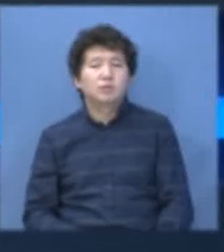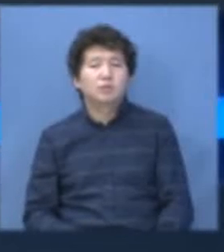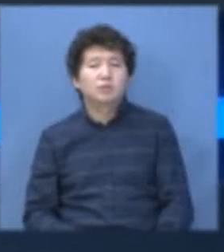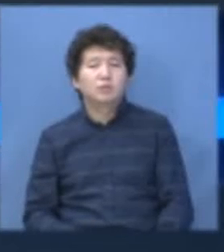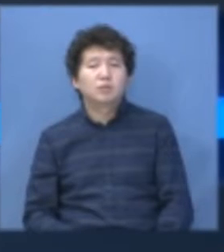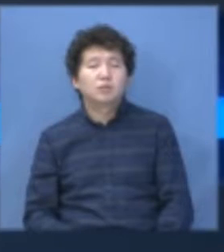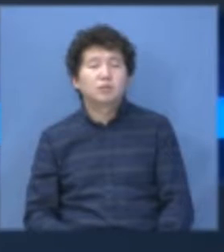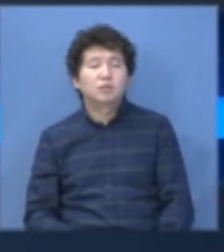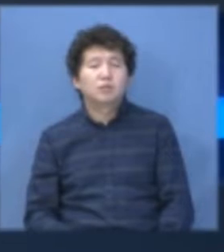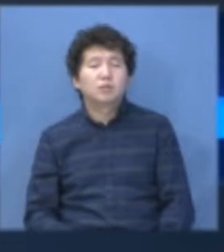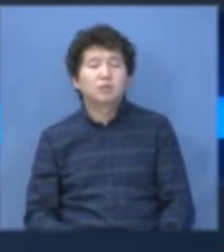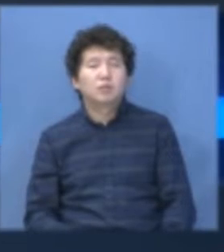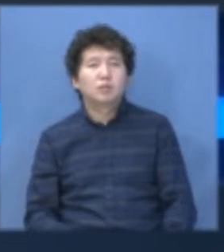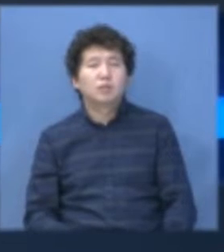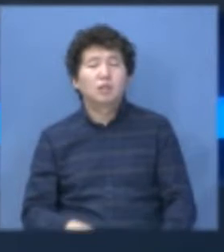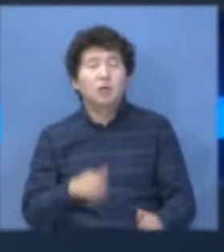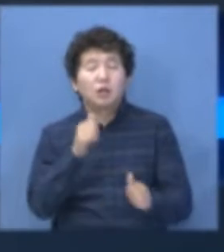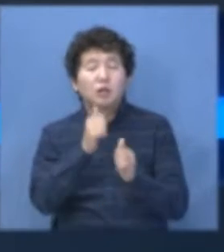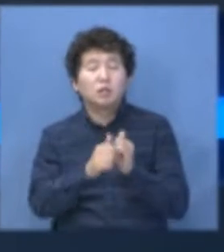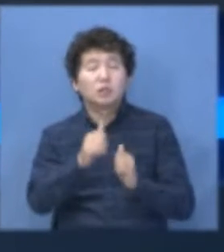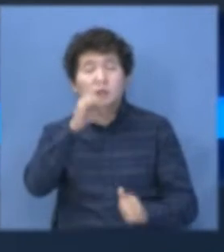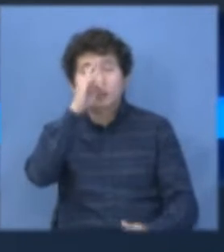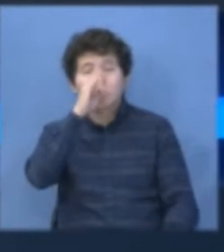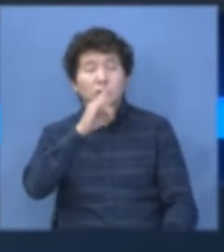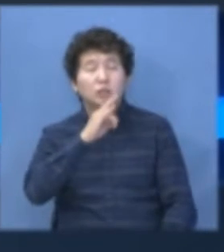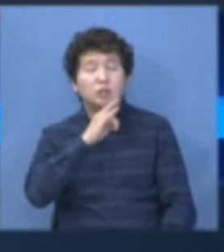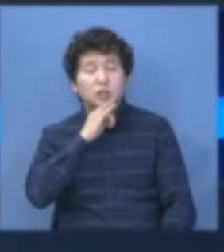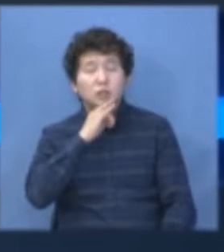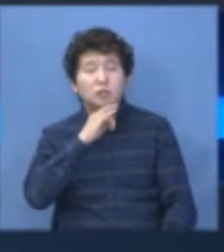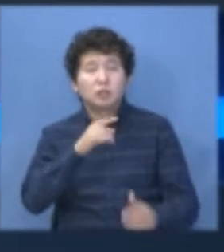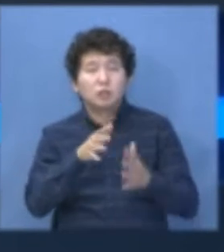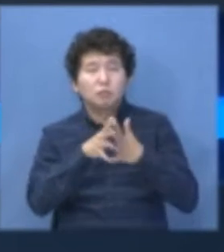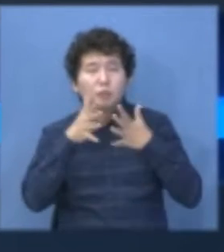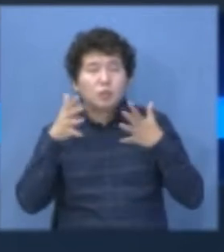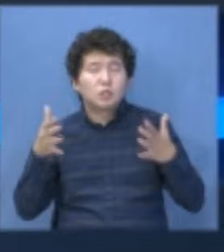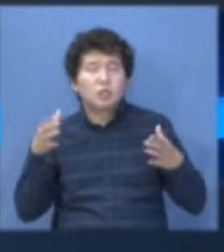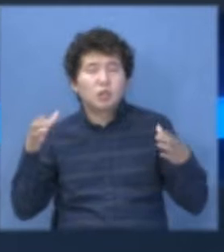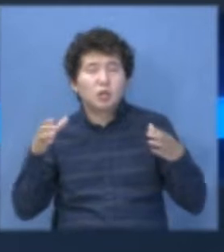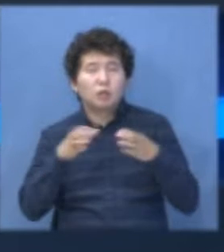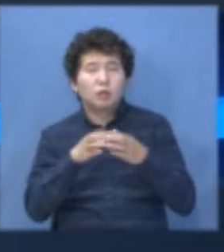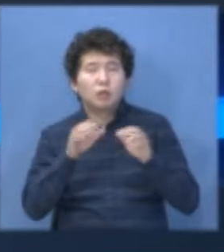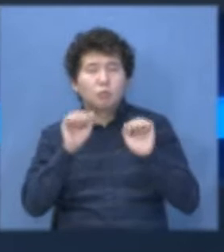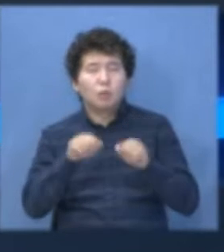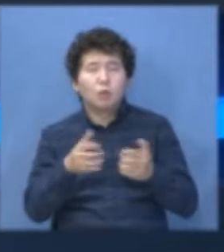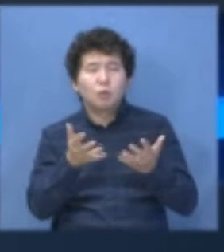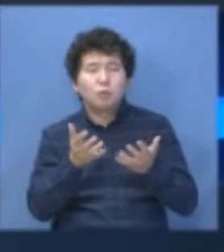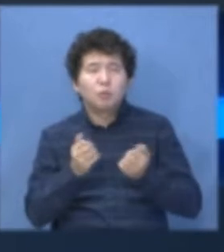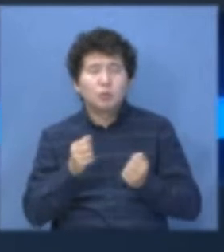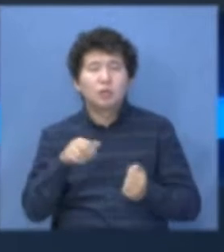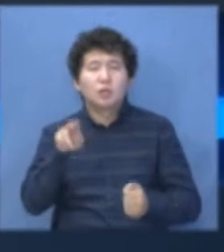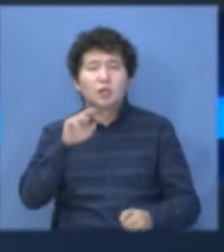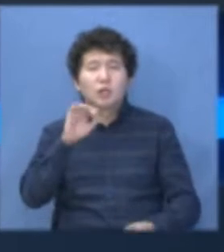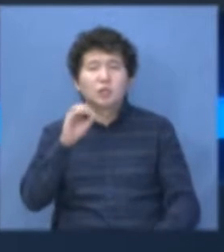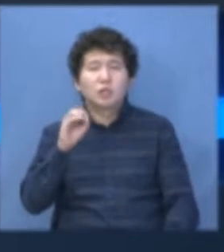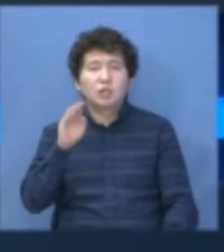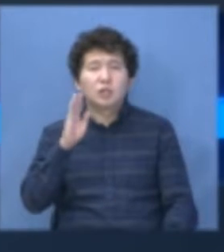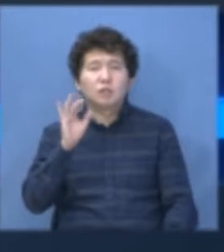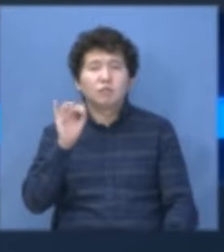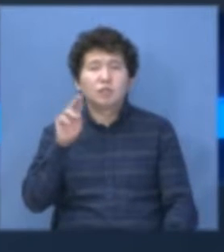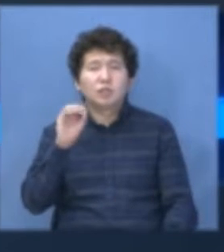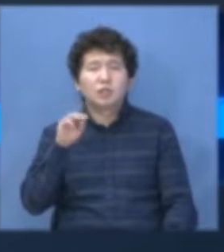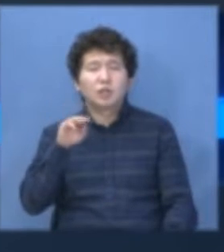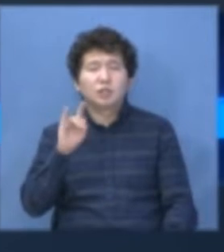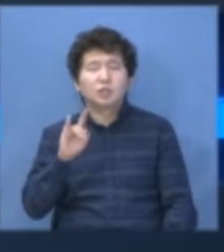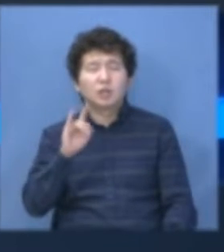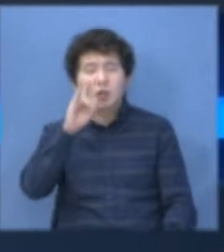Енді кез келген қазақстандық ірі компаниялардан дивидендтер ала алады. Елде халықтық IPO бағдарламасы жүзеге аспақ. Мақсат